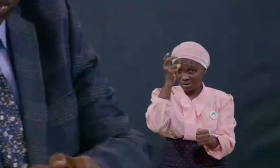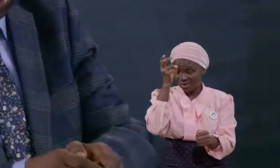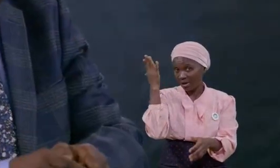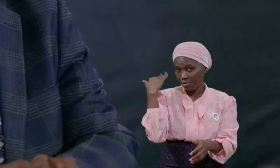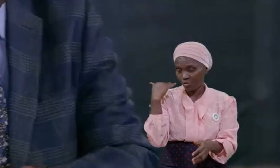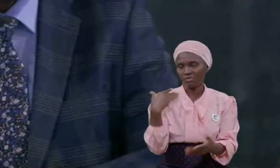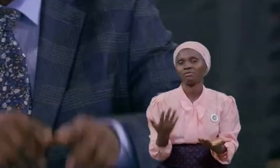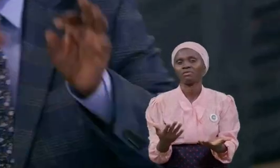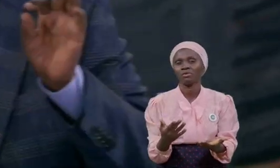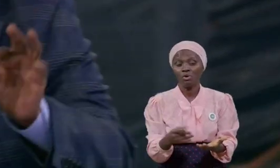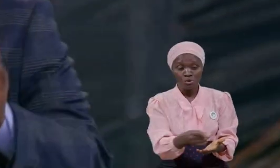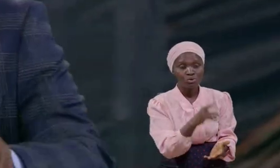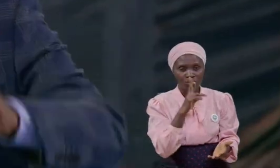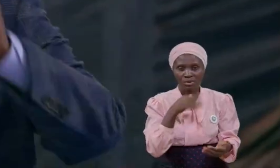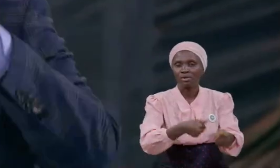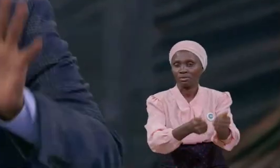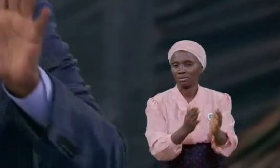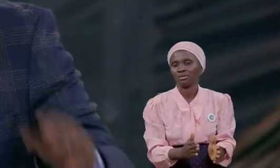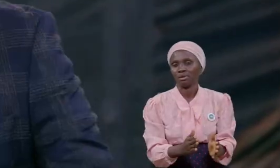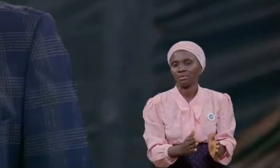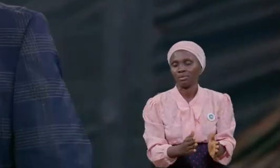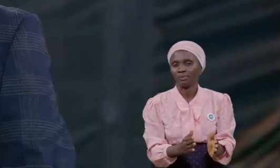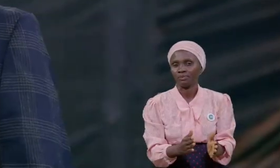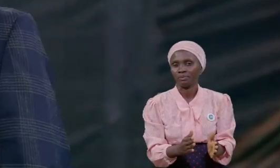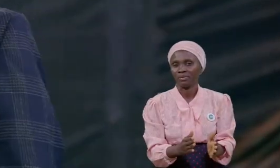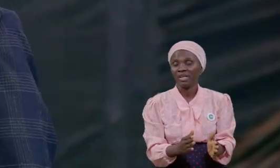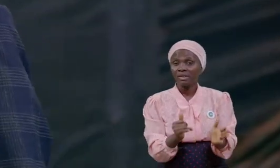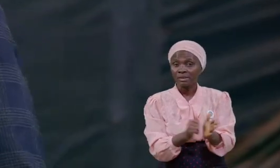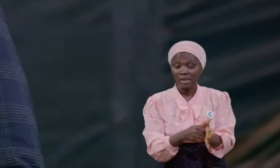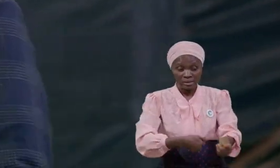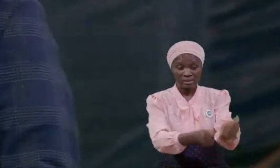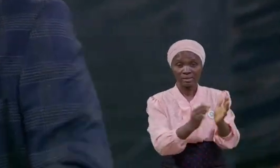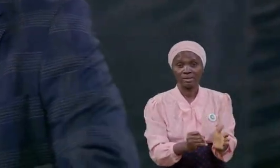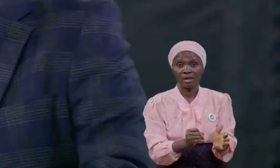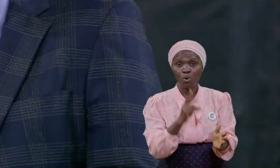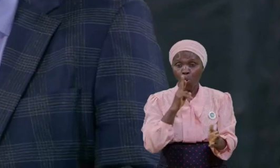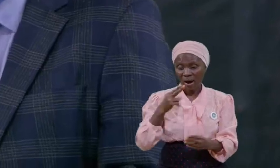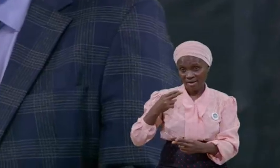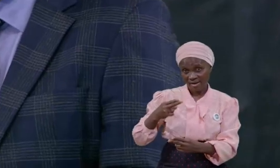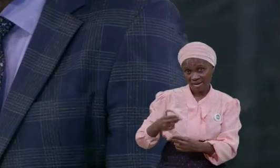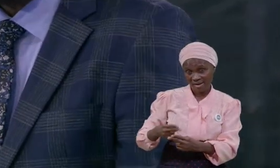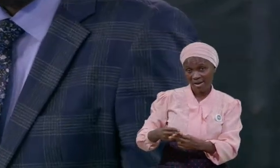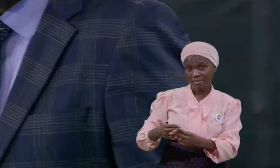les disciples furent appelés pour la première fois à Antioche.